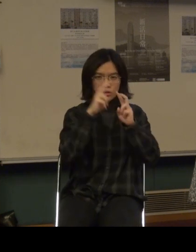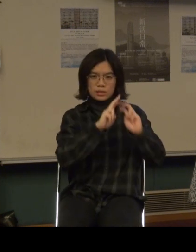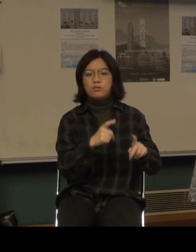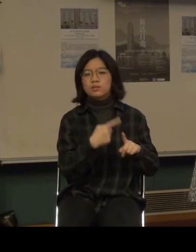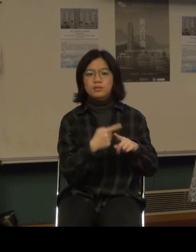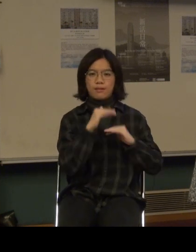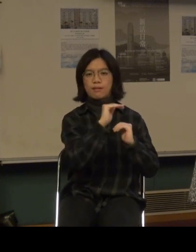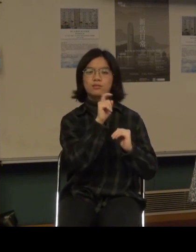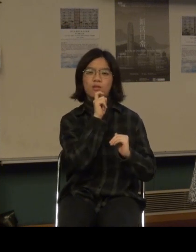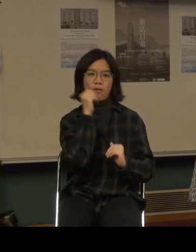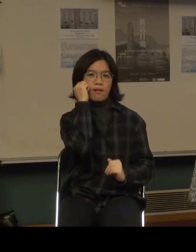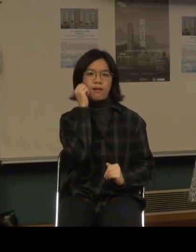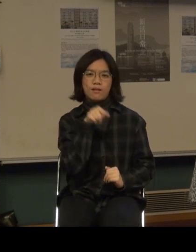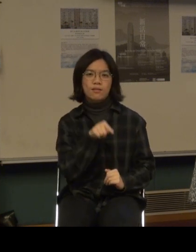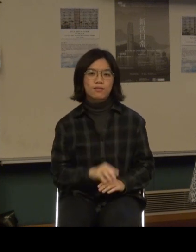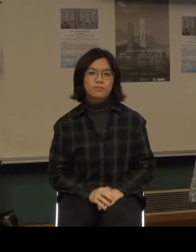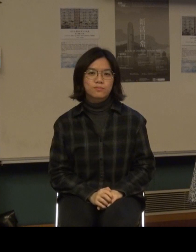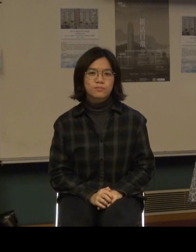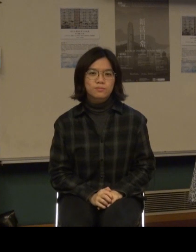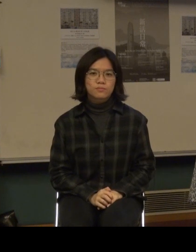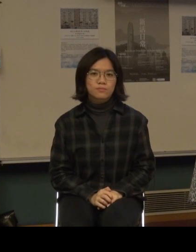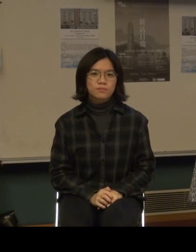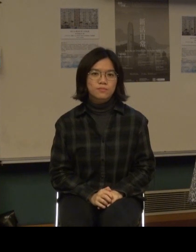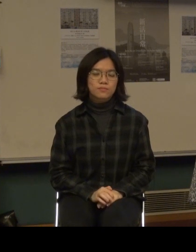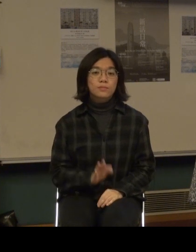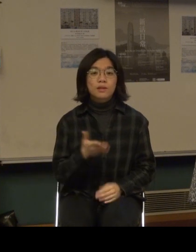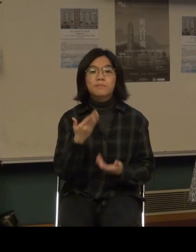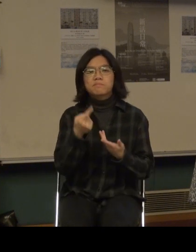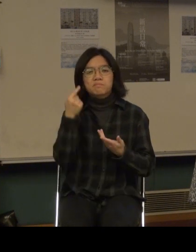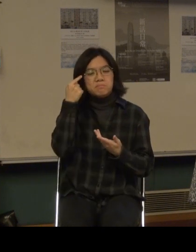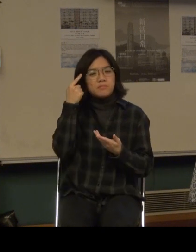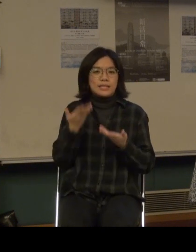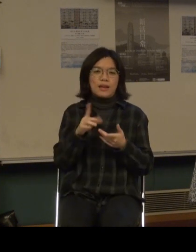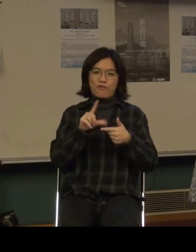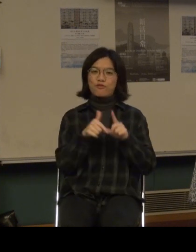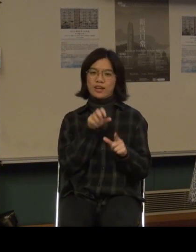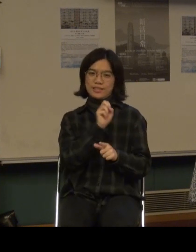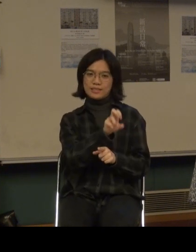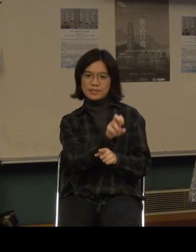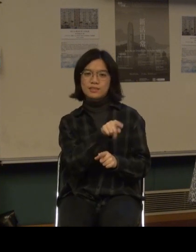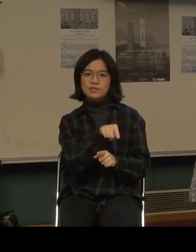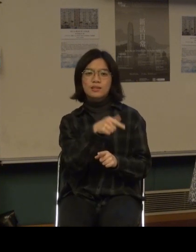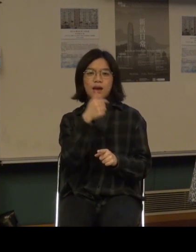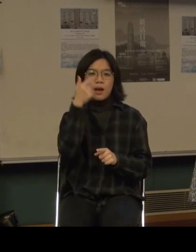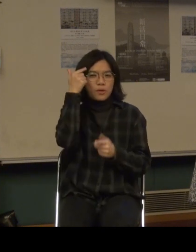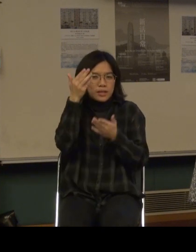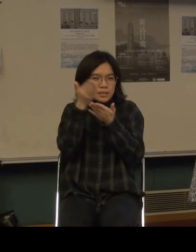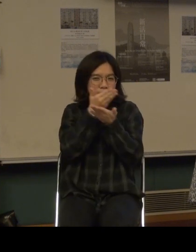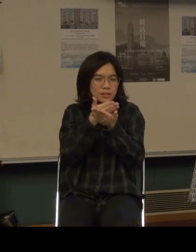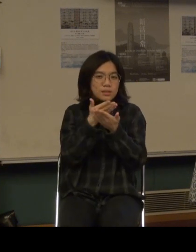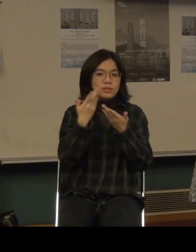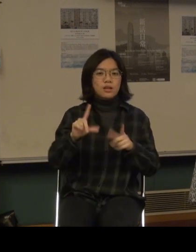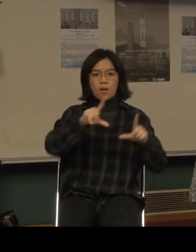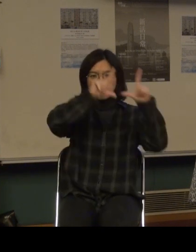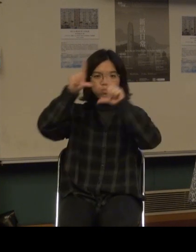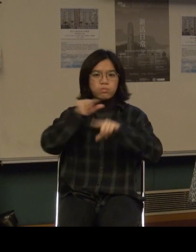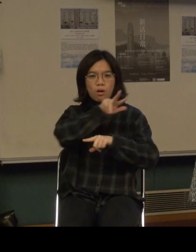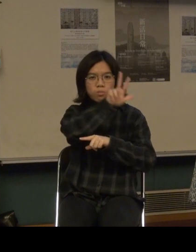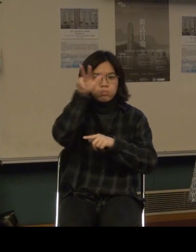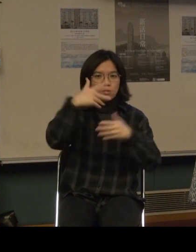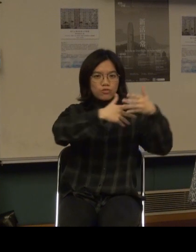嘅局限嚟嘅。咁但係我就希望即係用一個咁樣嘅方法，嘗試即係用一啲香港我哋日常見到嘅建築。